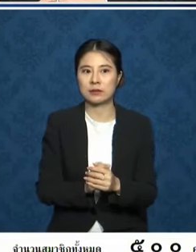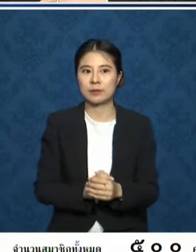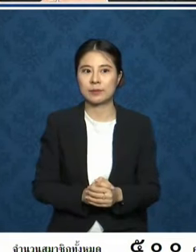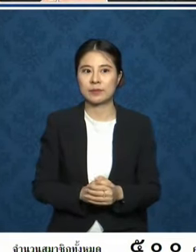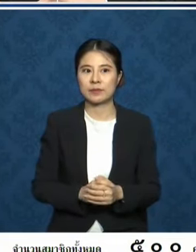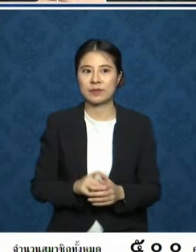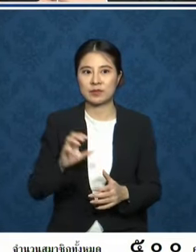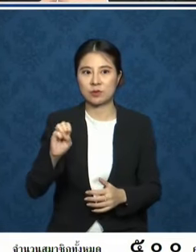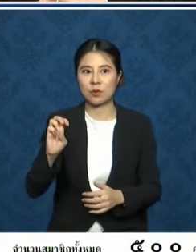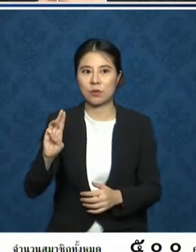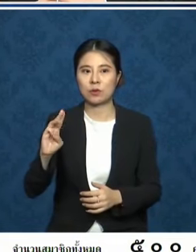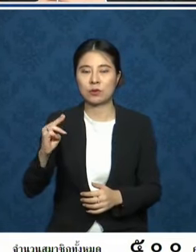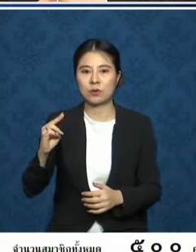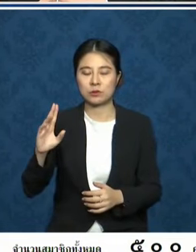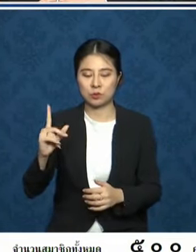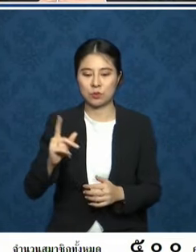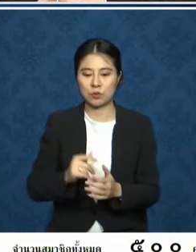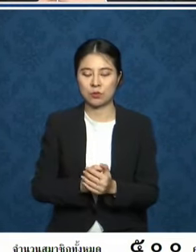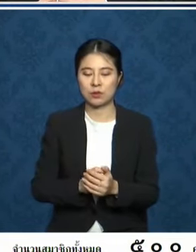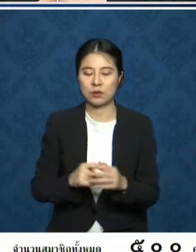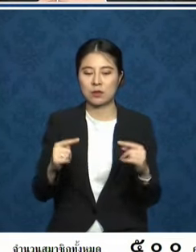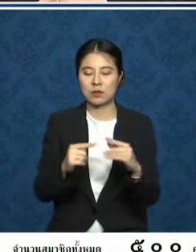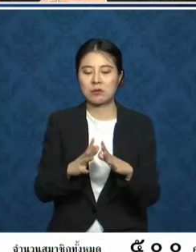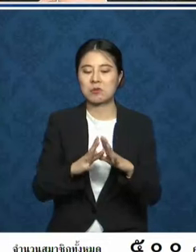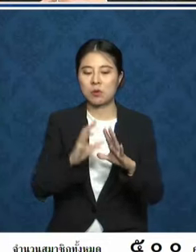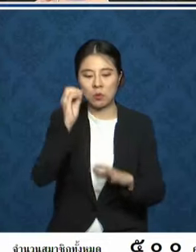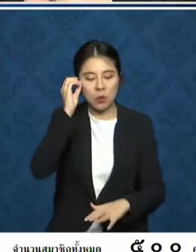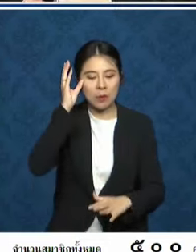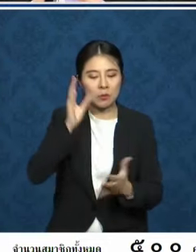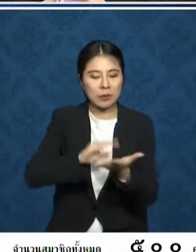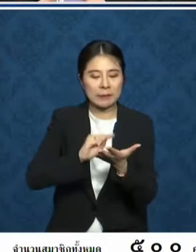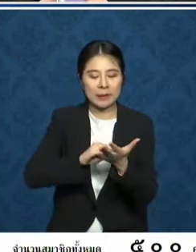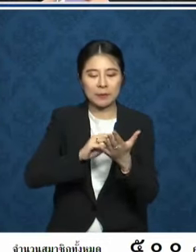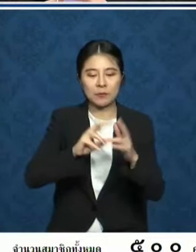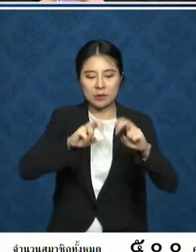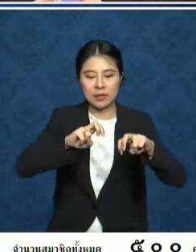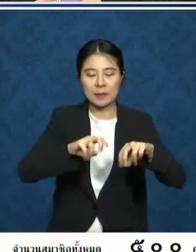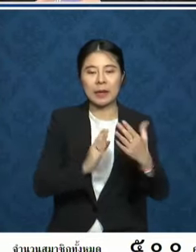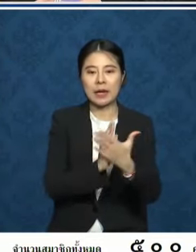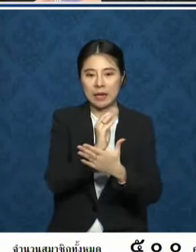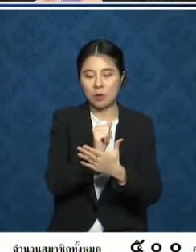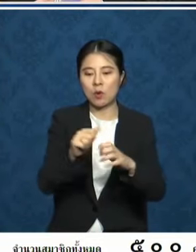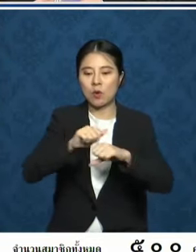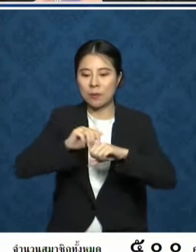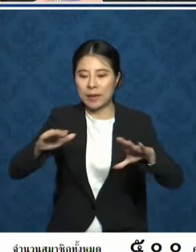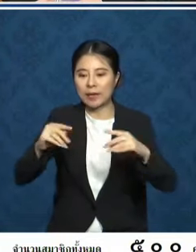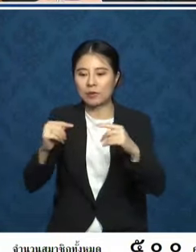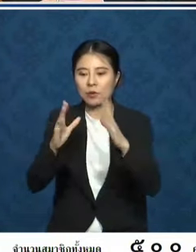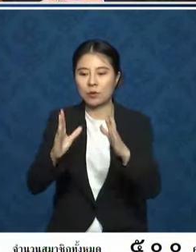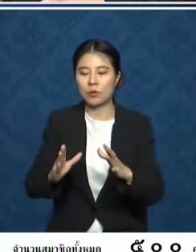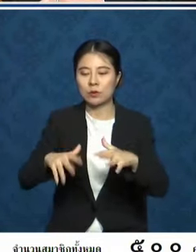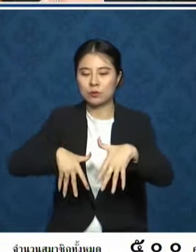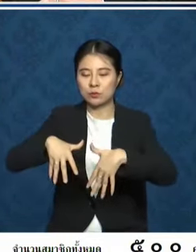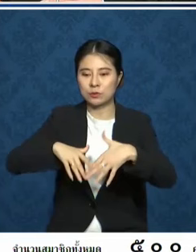ถ่ายทอดให้กับหนวยงานต่ ๆ ทั้งบริษัทแล้วก็ทางภาคชมชนไปหนาต่ไปเลยคร